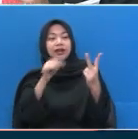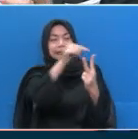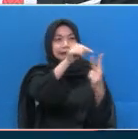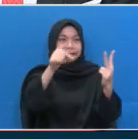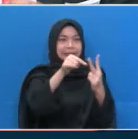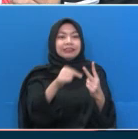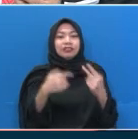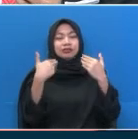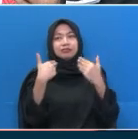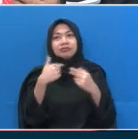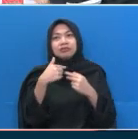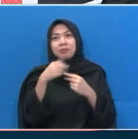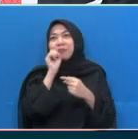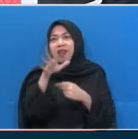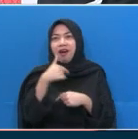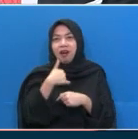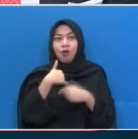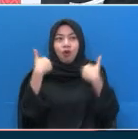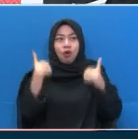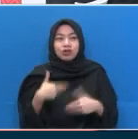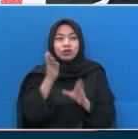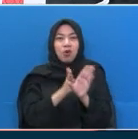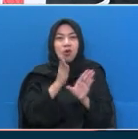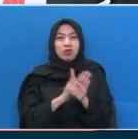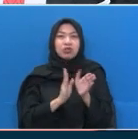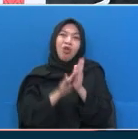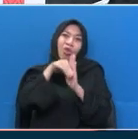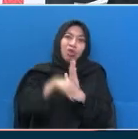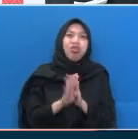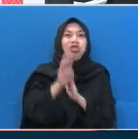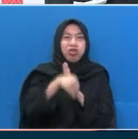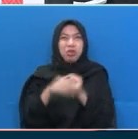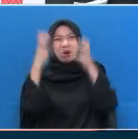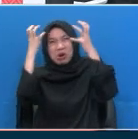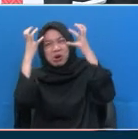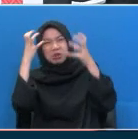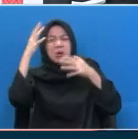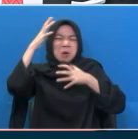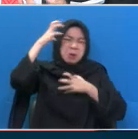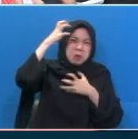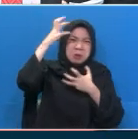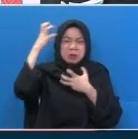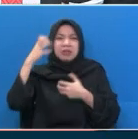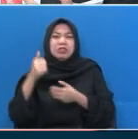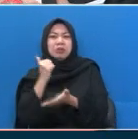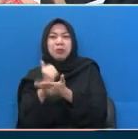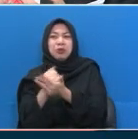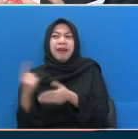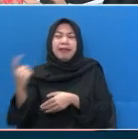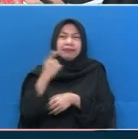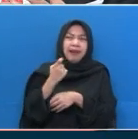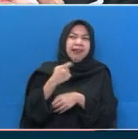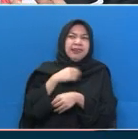psikologis dari Putri Candrawati ini tidak stabil begitu sehingga dia sebenarnya tidak mau menjawab tapi takut